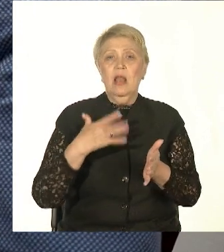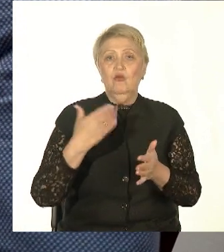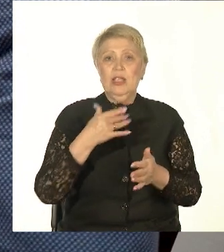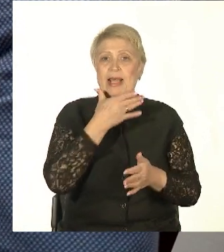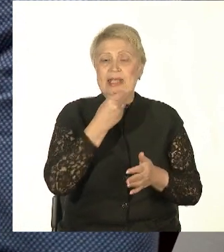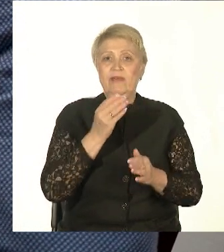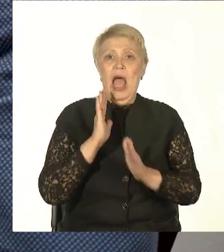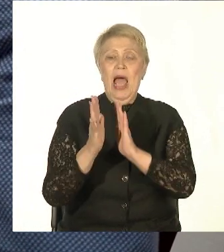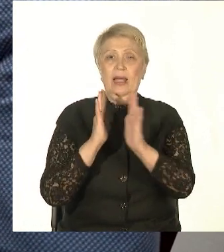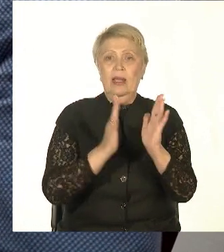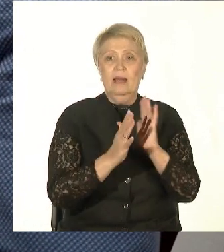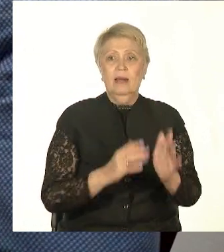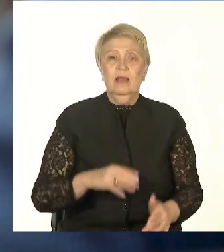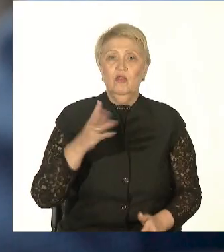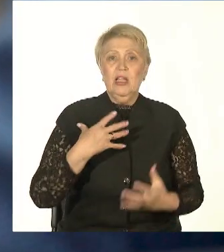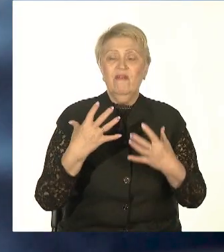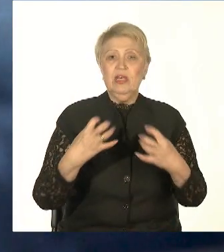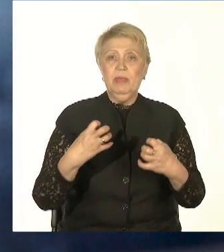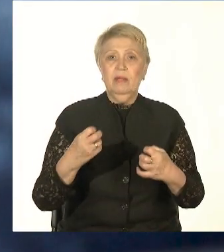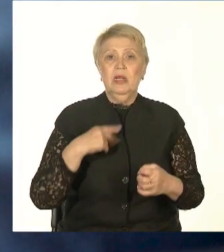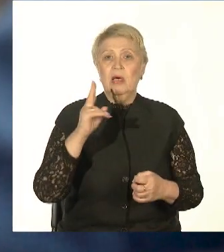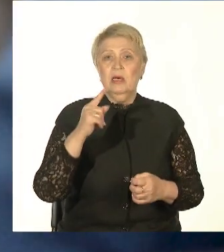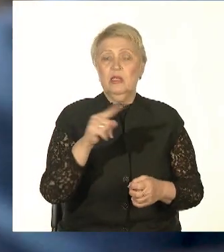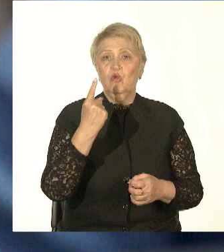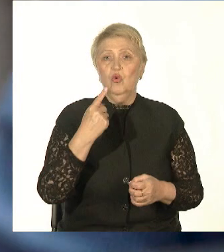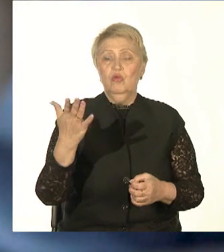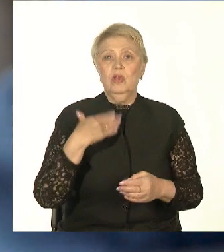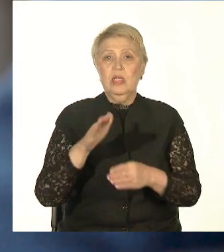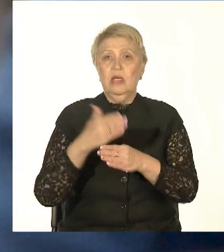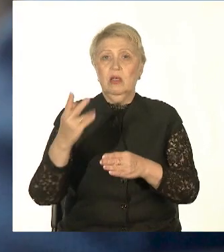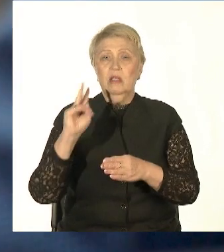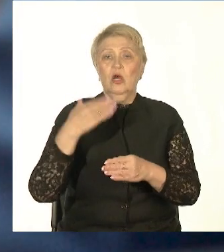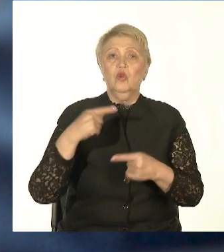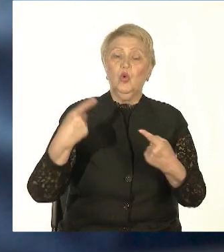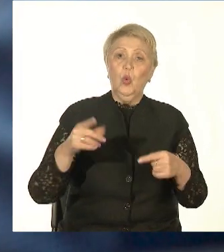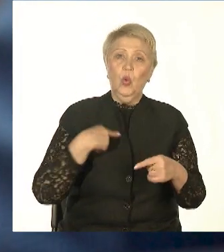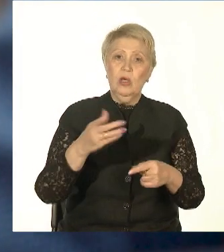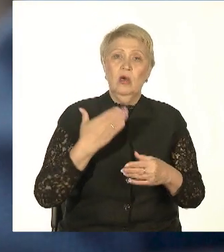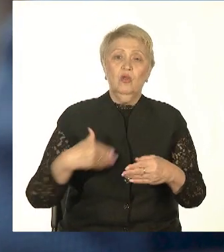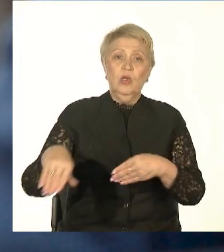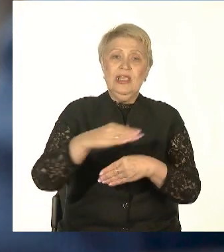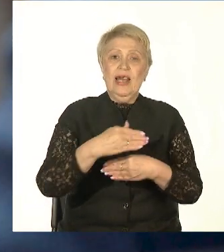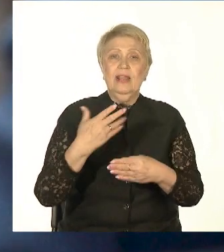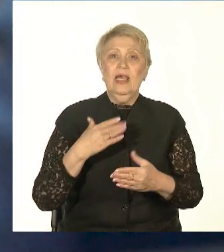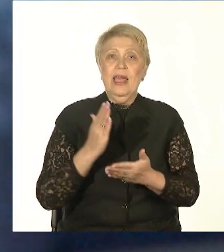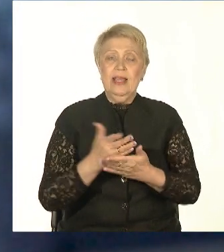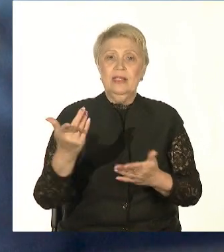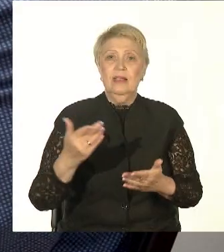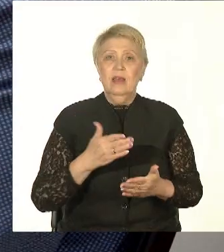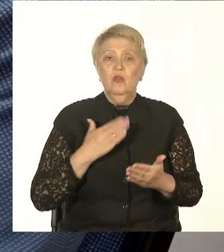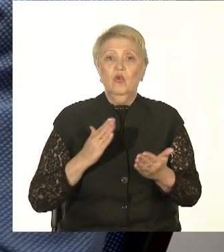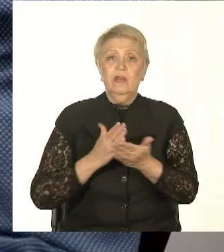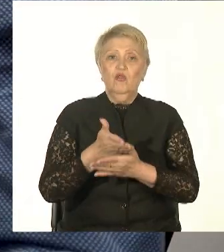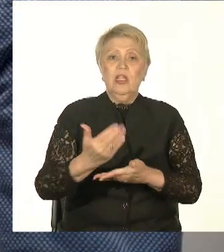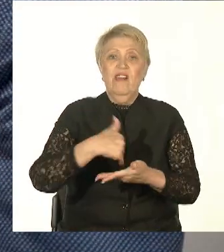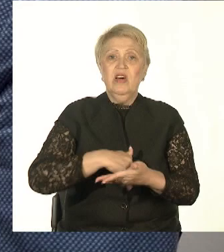оси восприятия. То есть она воспринимается как с одной стороны бульвара, так и с другой. У нее сегодня нет так называемого вход и выход. То